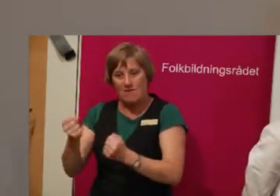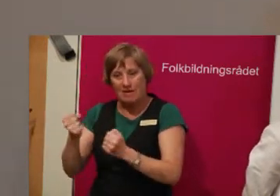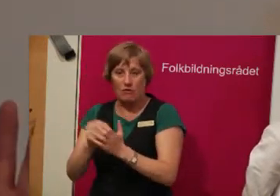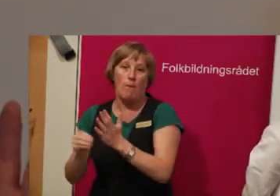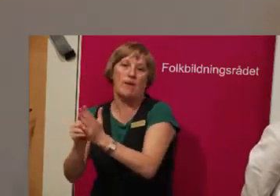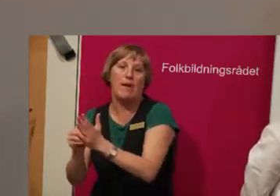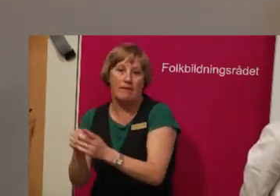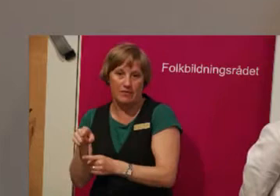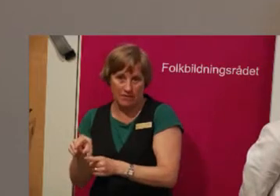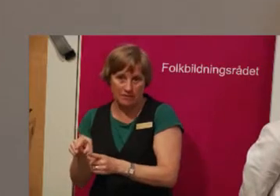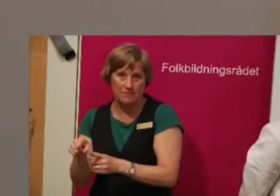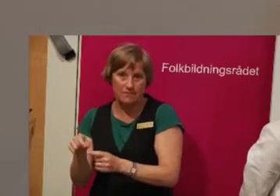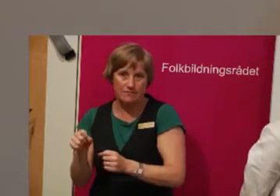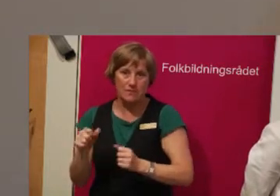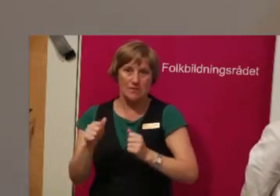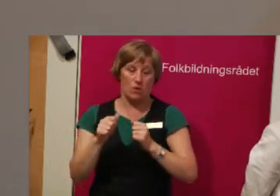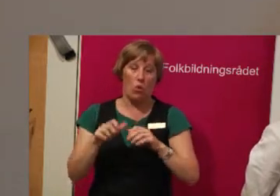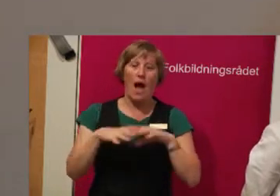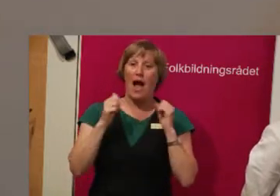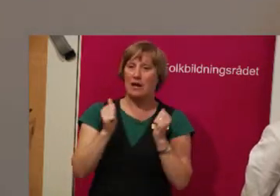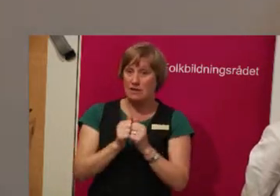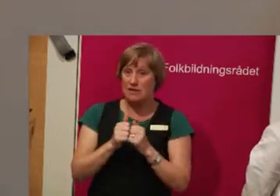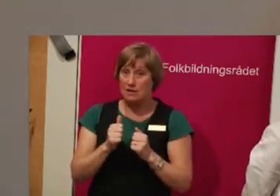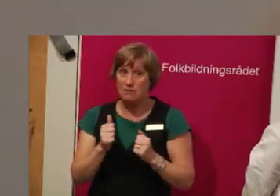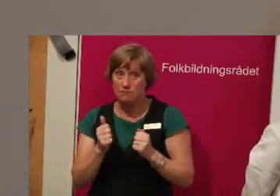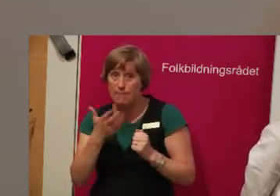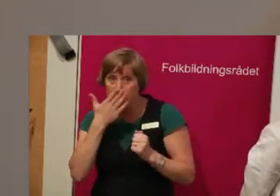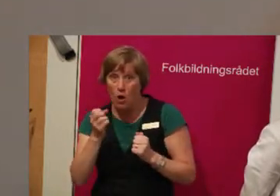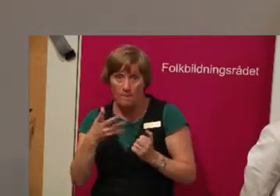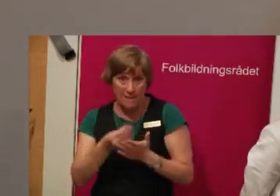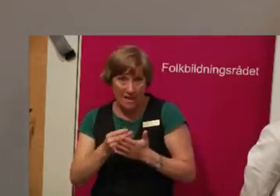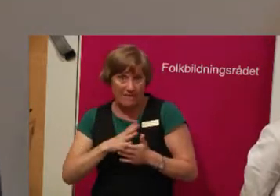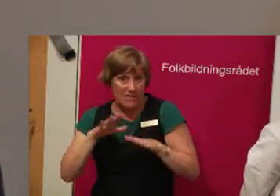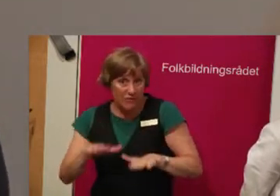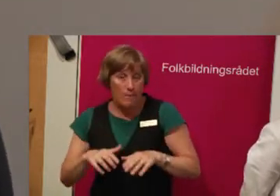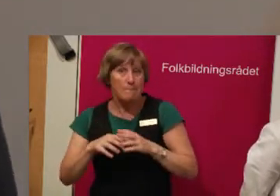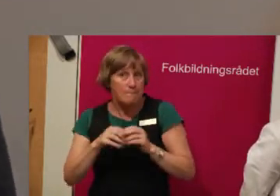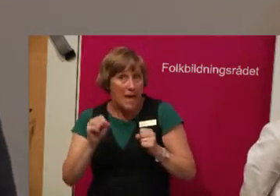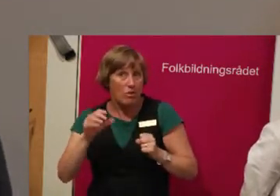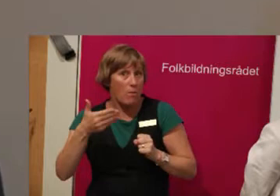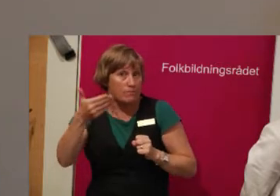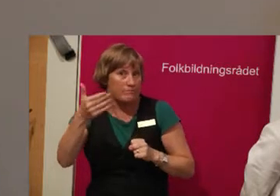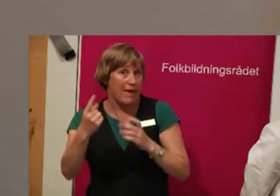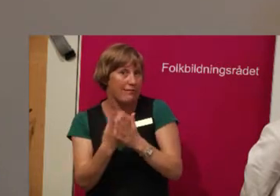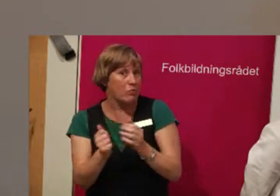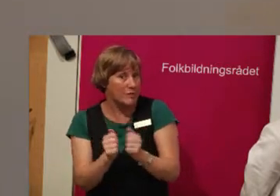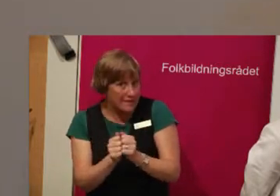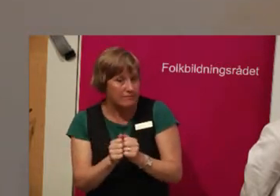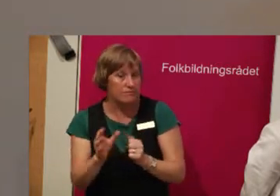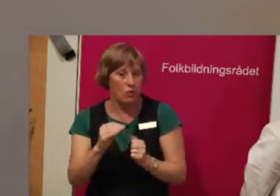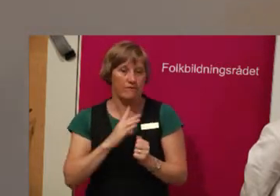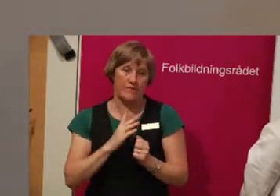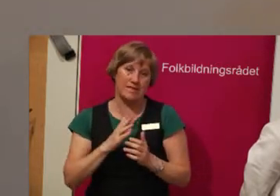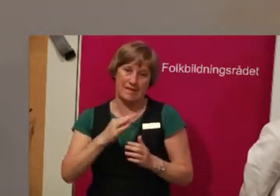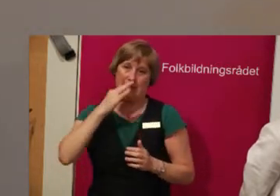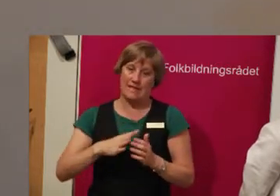komplement. Men som sagt, och allt går bra så länge pengarna finns kvar. Men skulle det hända något, då blir det diskussioner, tror jag. Ska vi